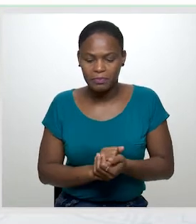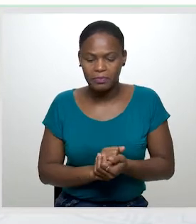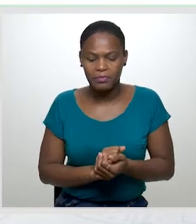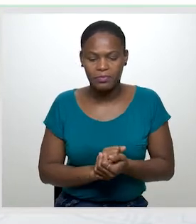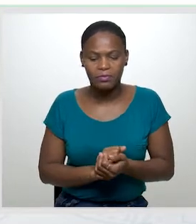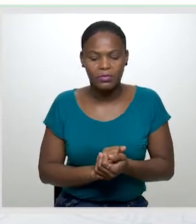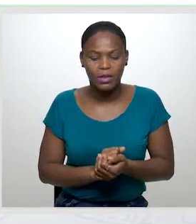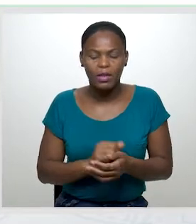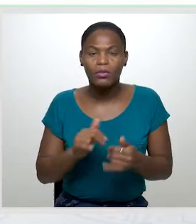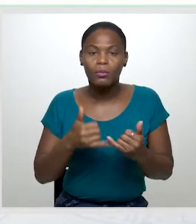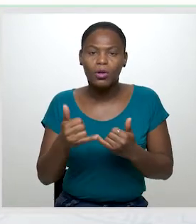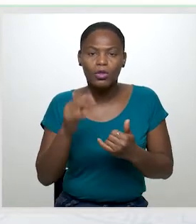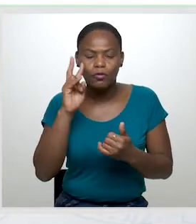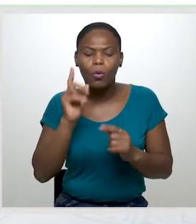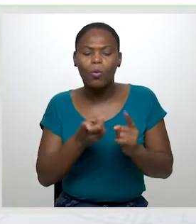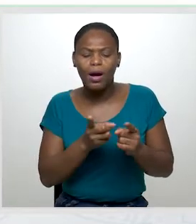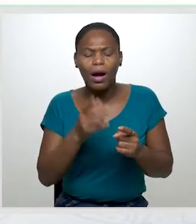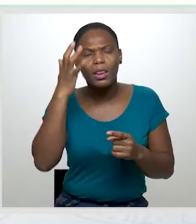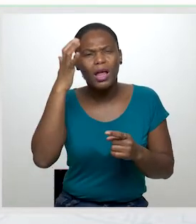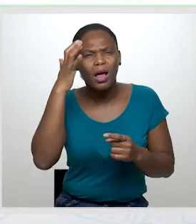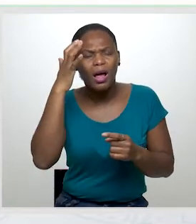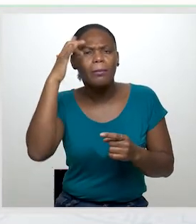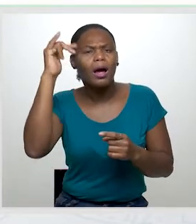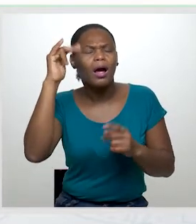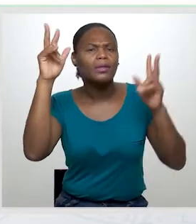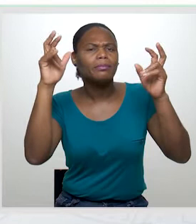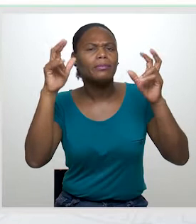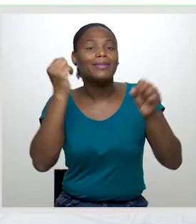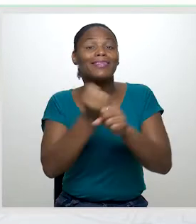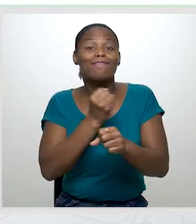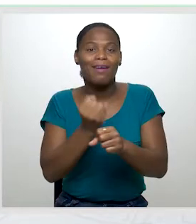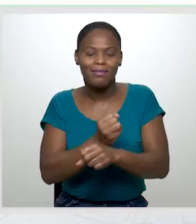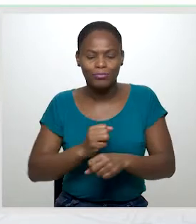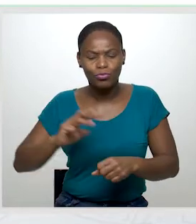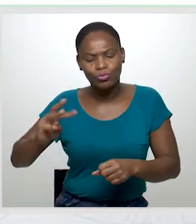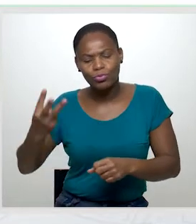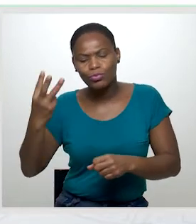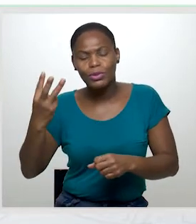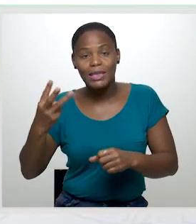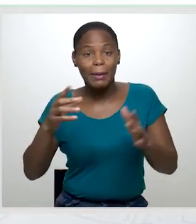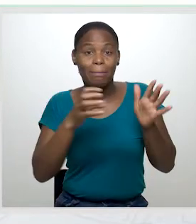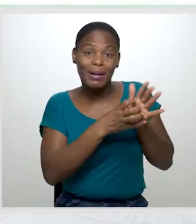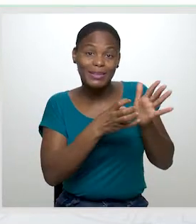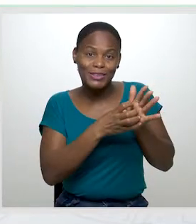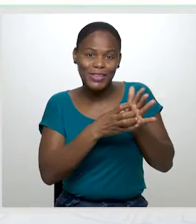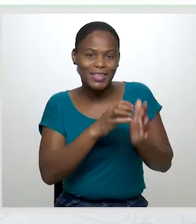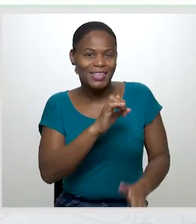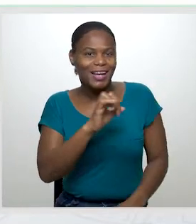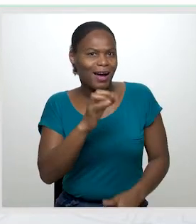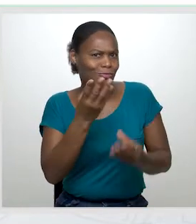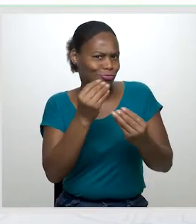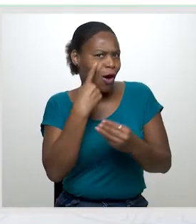Quel est le thème qui est abordé? Le travail. Très bien. Troisième image. Une image qui était